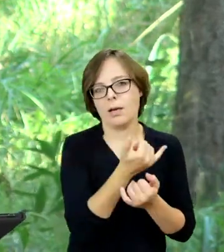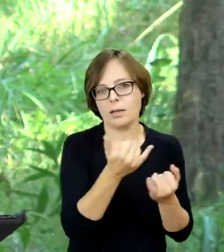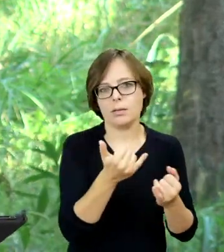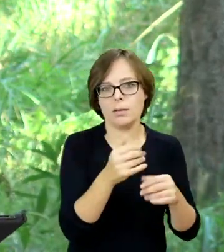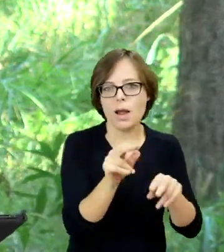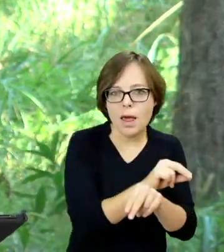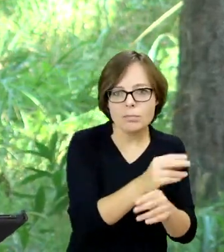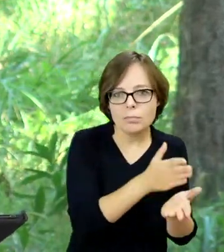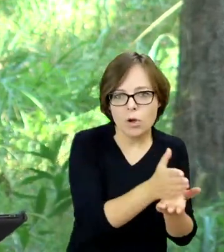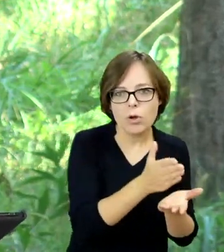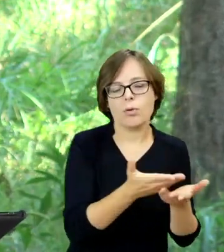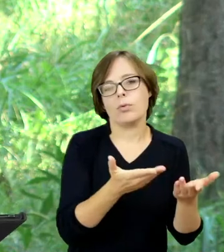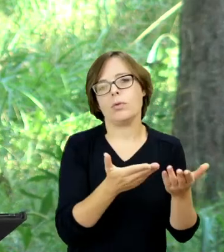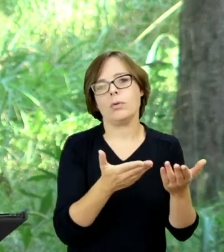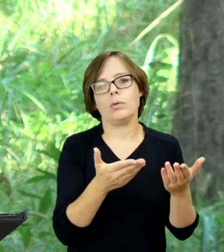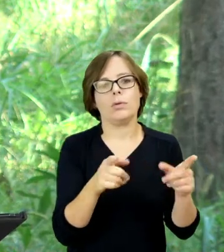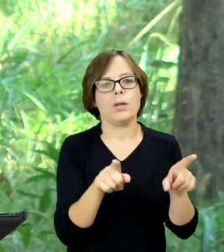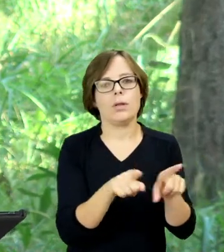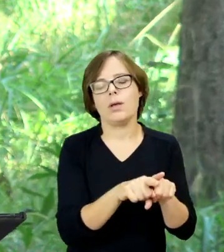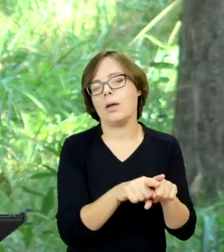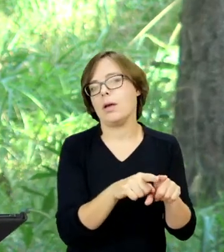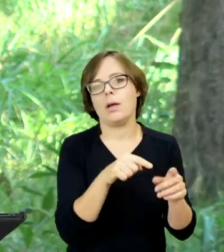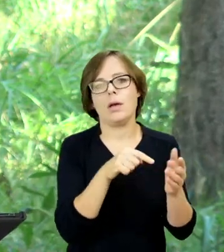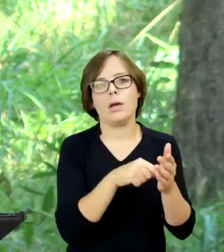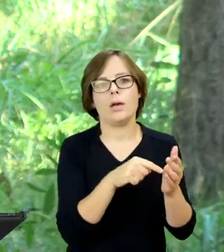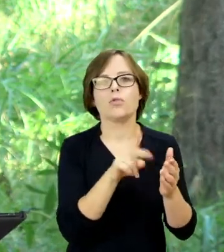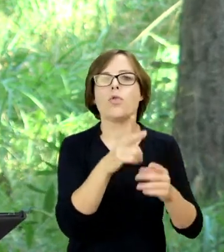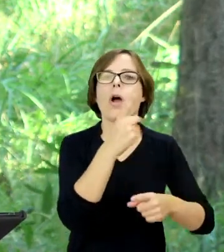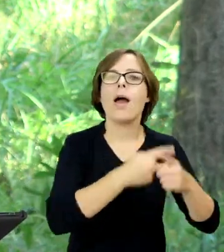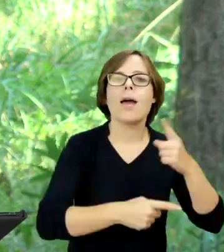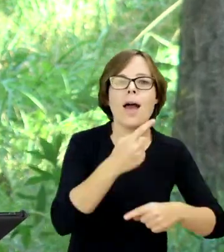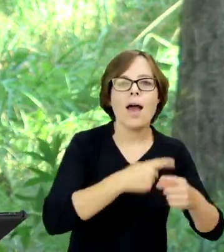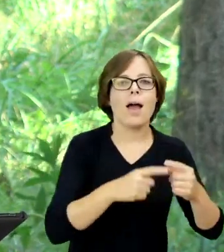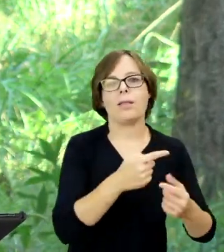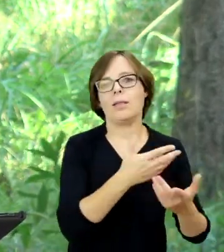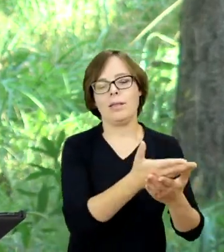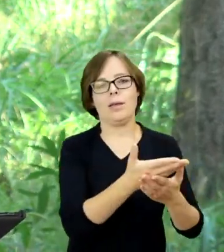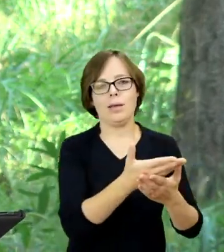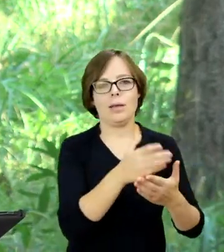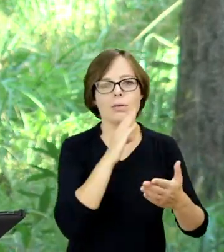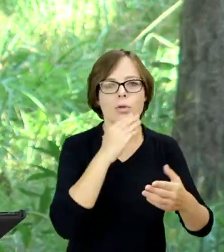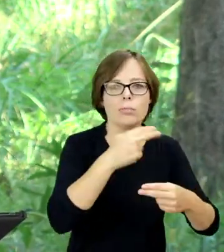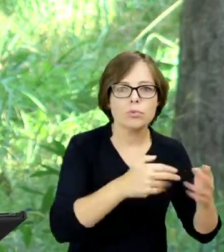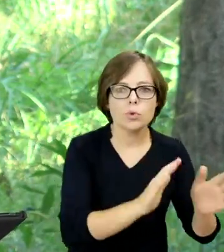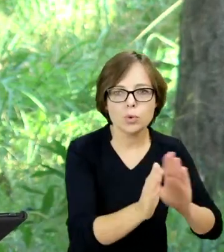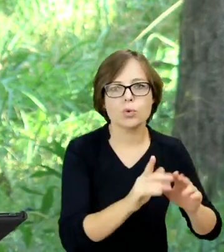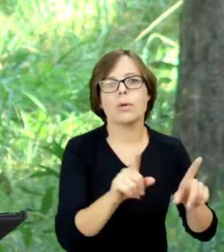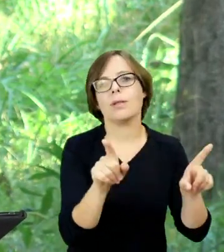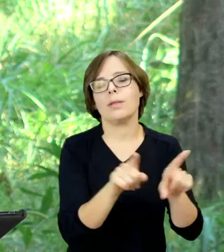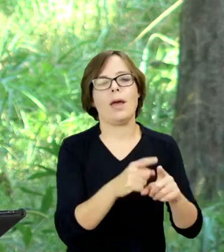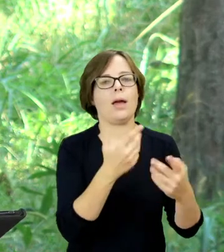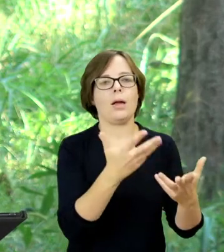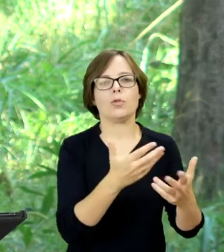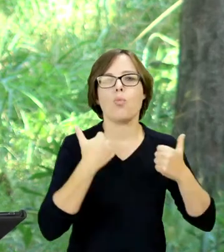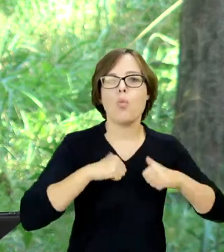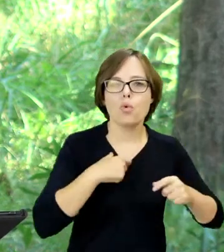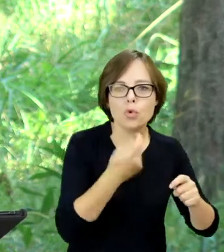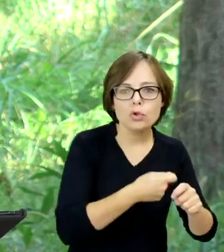które obsługiwały lazarety, które opatrywały rany, które szyły mundury, które karmiły, poiły i